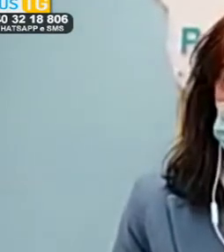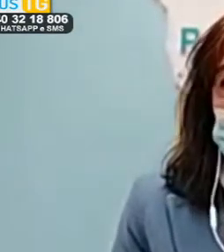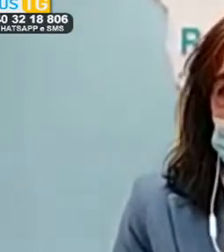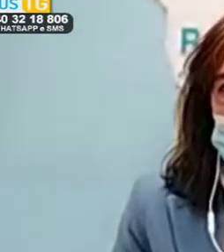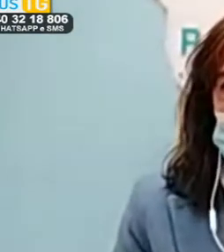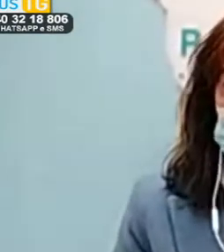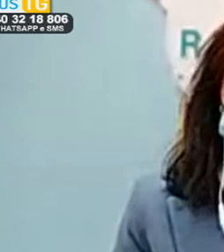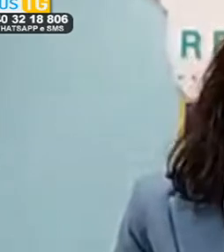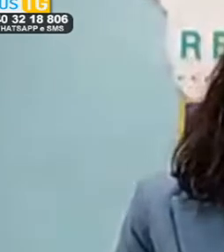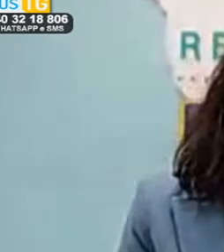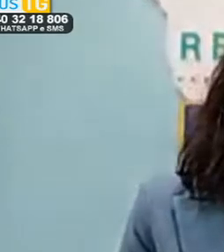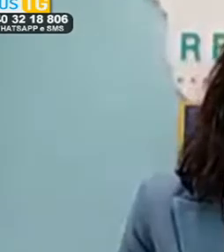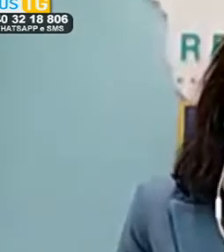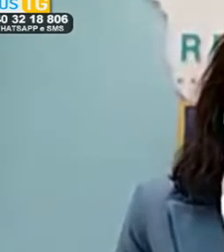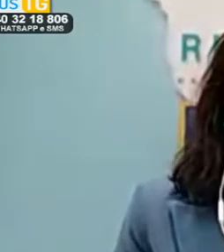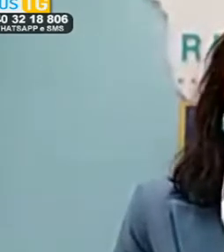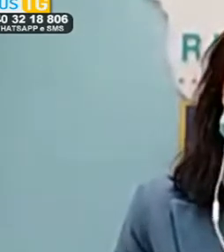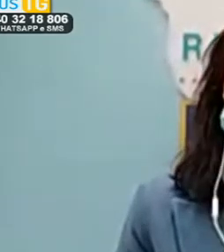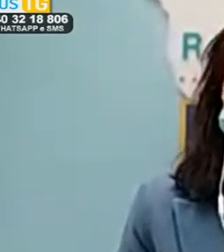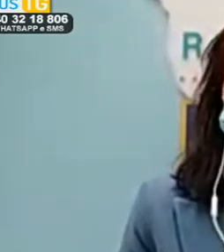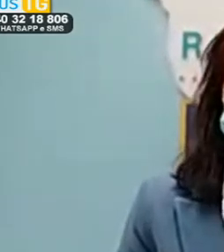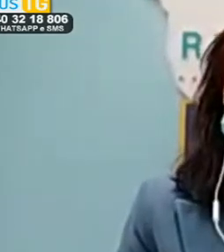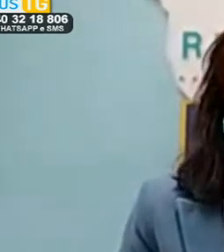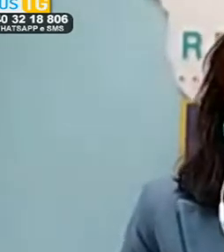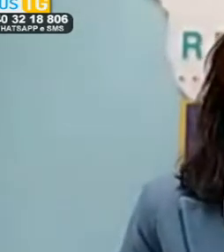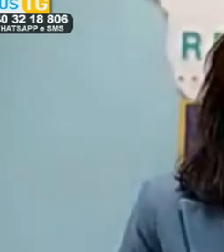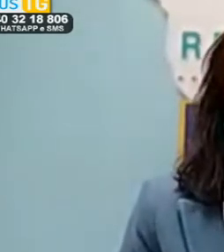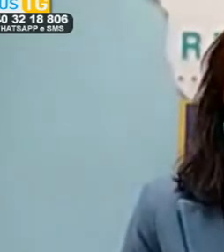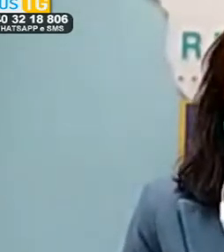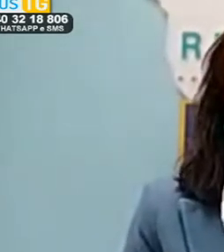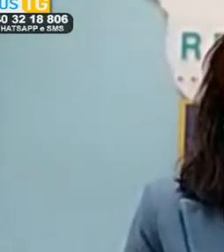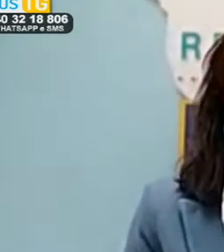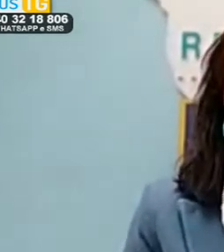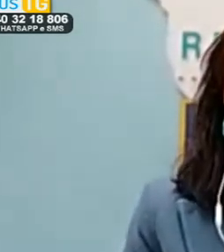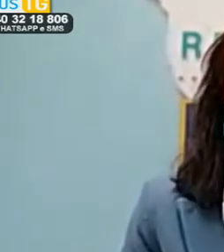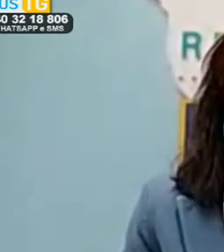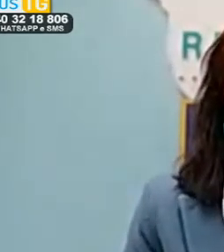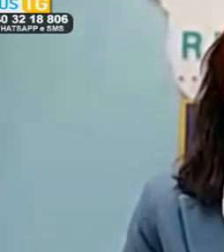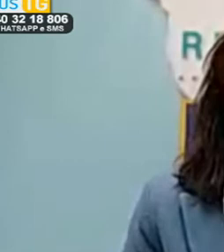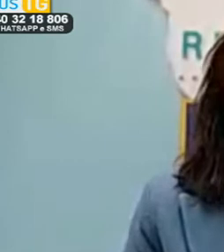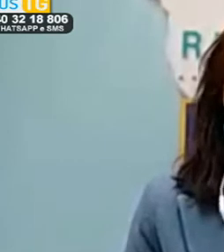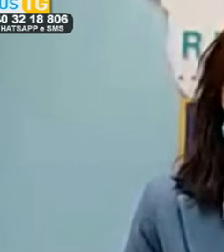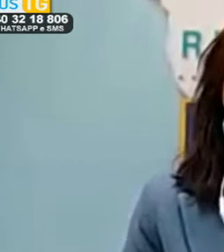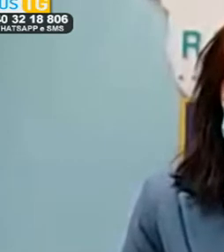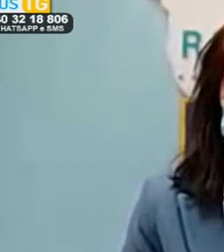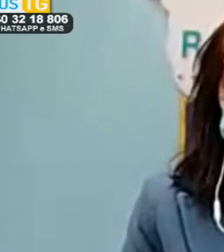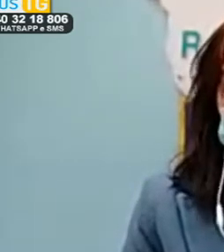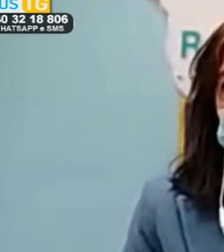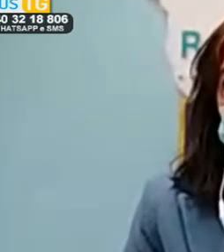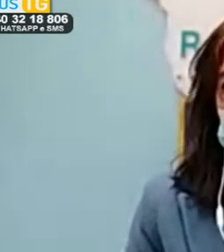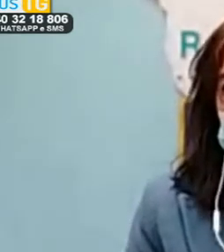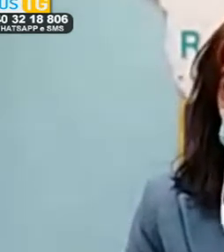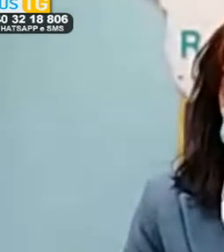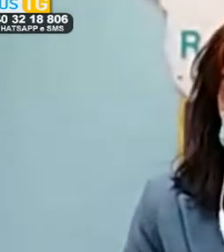mail, PEC per l'esattezza, la prefettura e la motorizzazione civile centrale, perché possono essere inviate